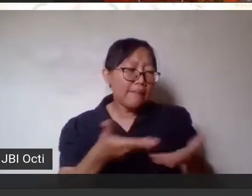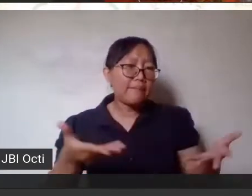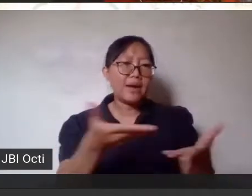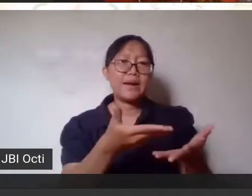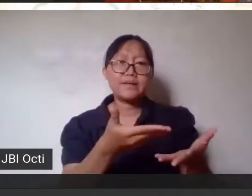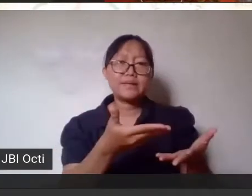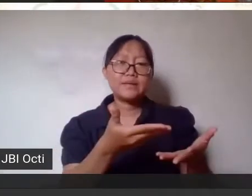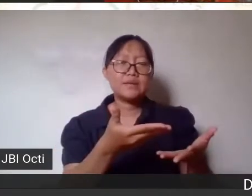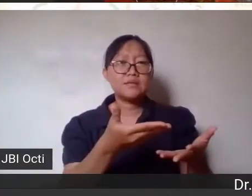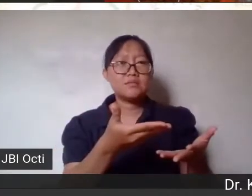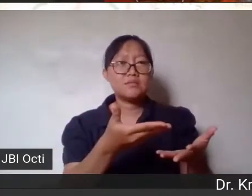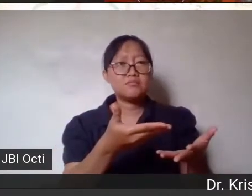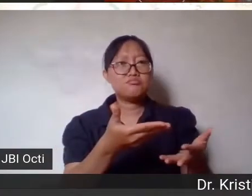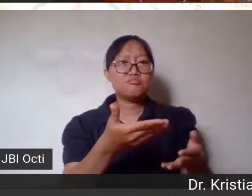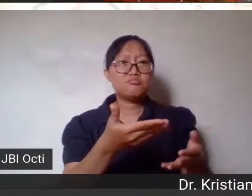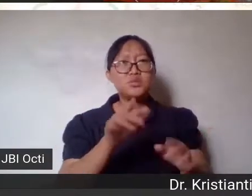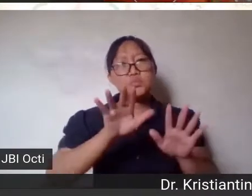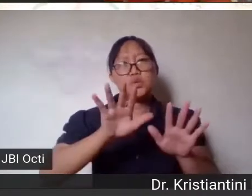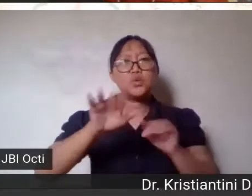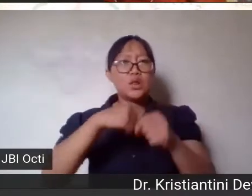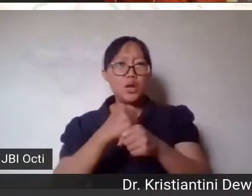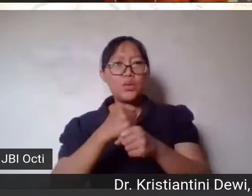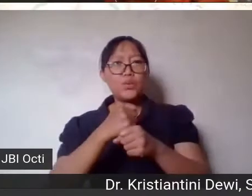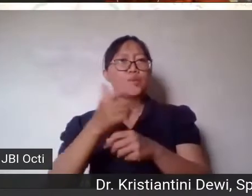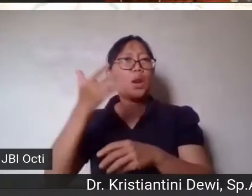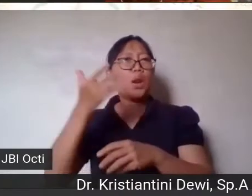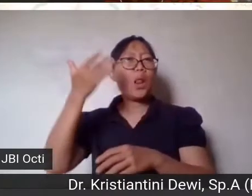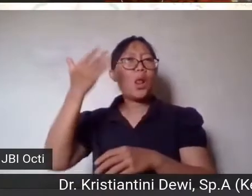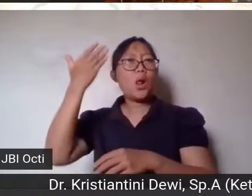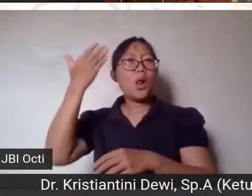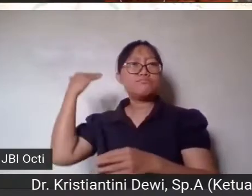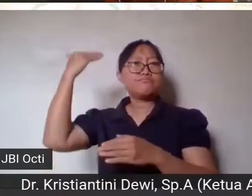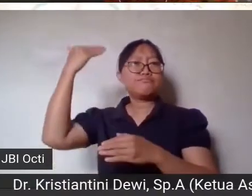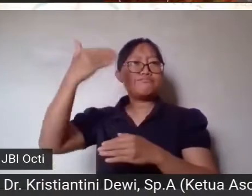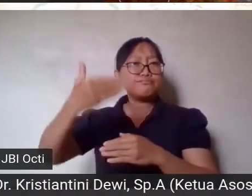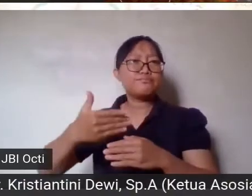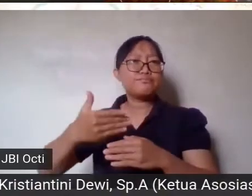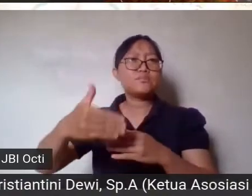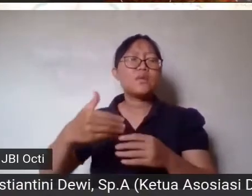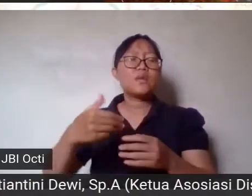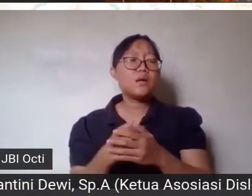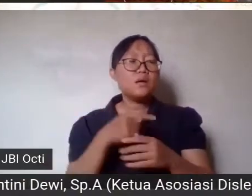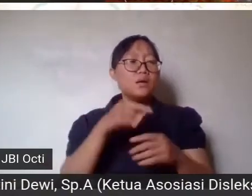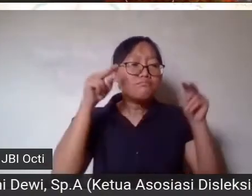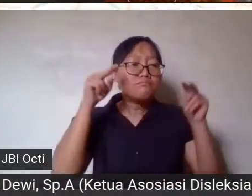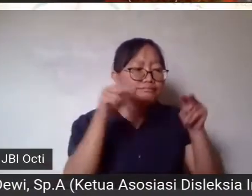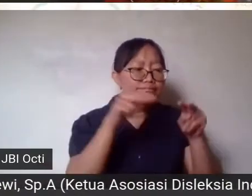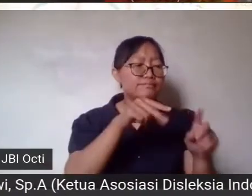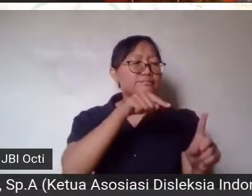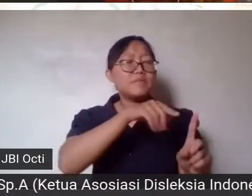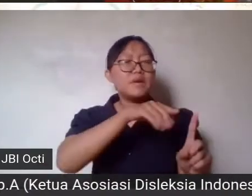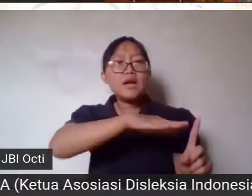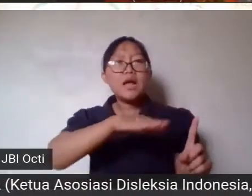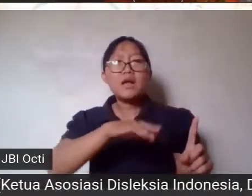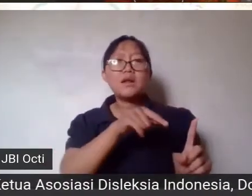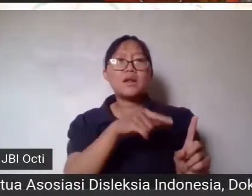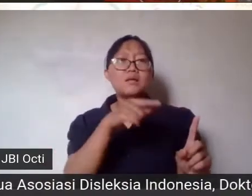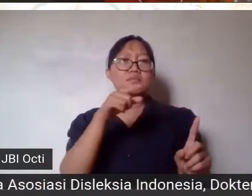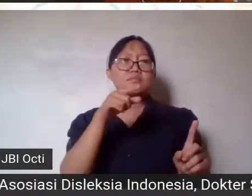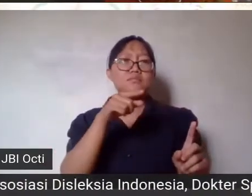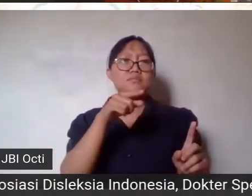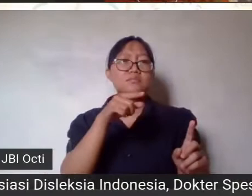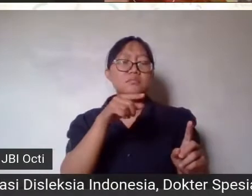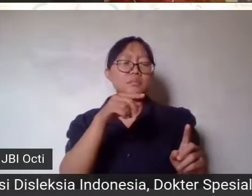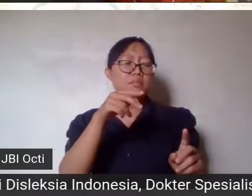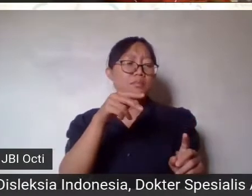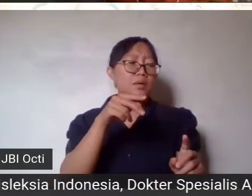ya, kasus disleksia itu kurang mendapat perhatian, belum banyak dikenal, atau masih disalah kenali gitu ya,